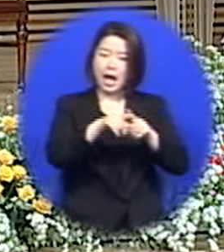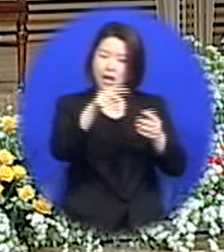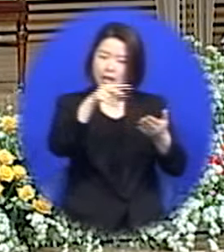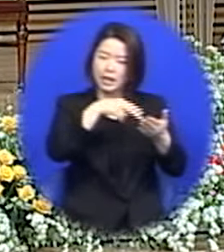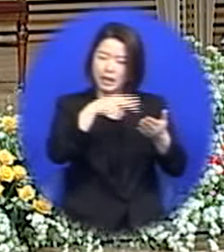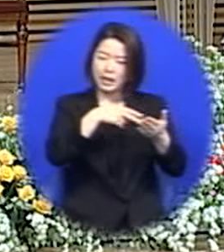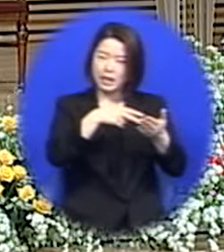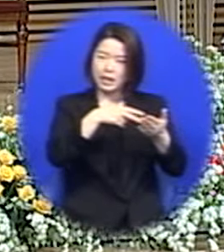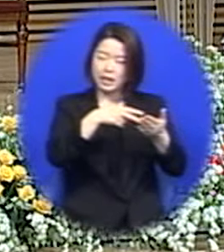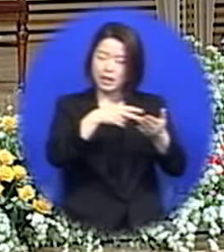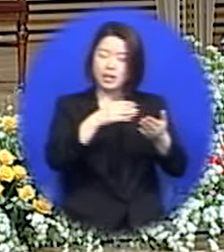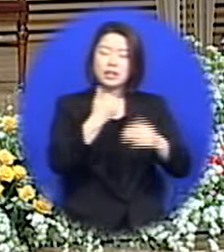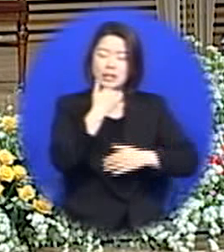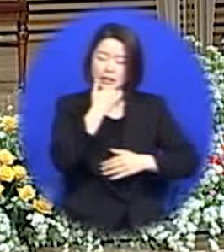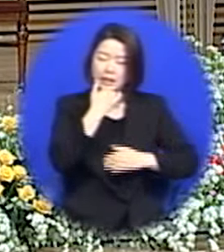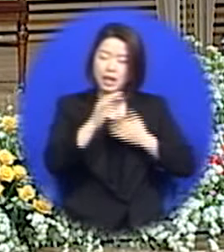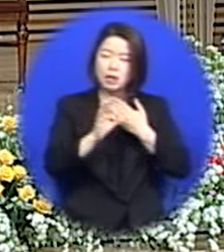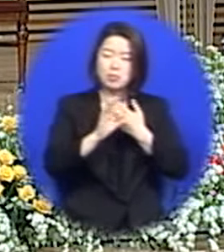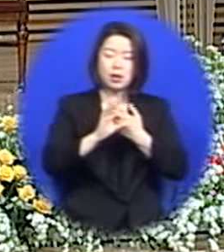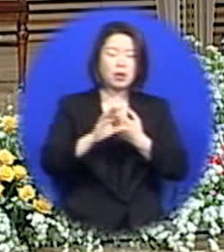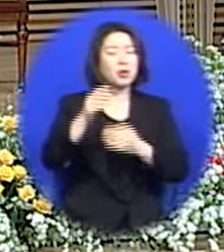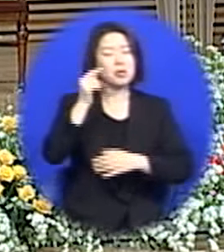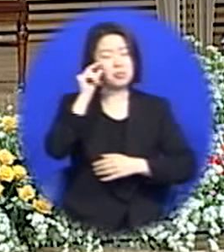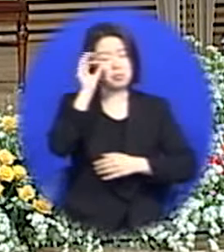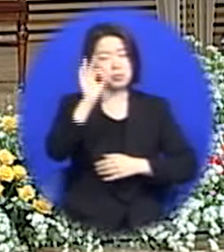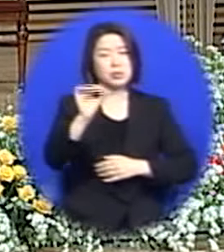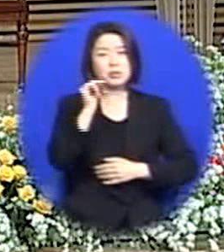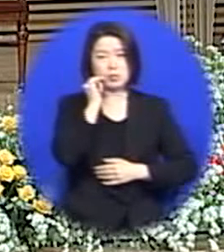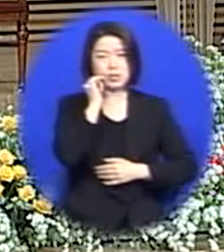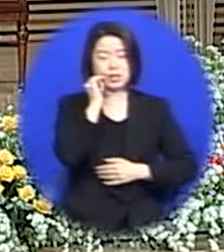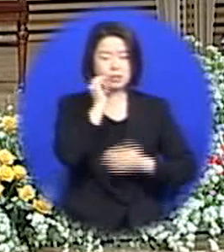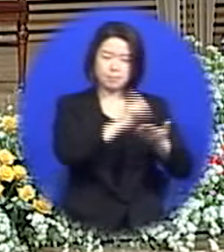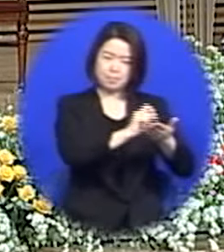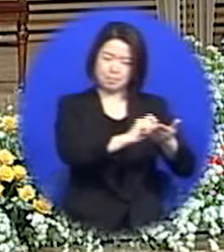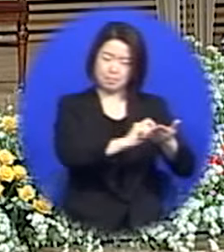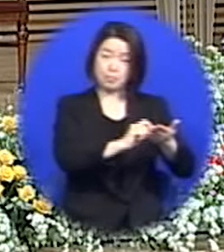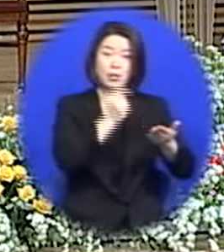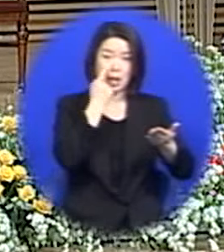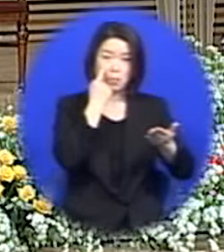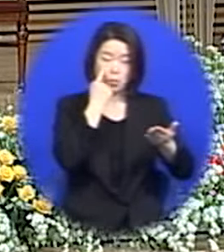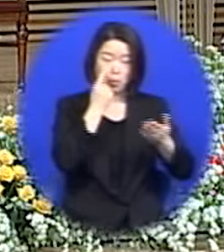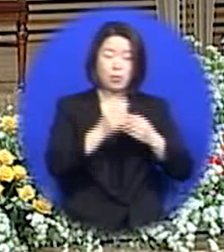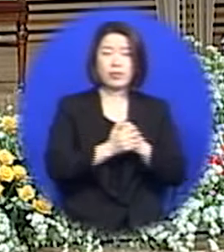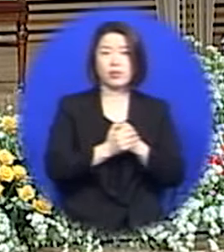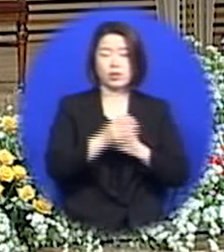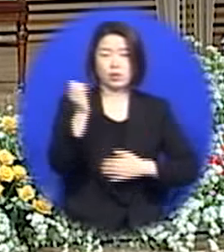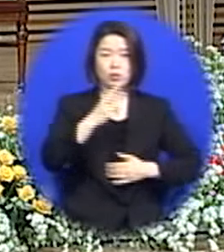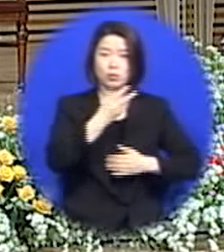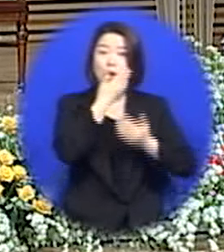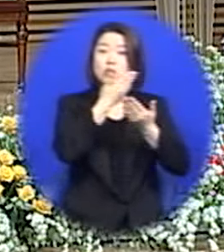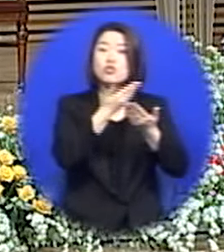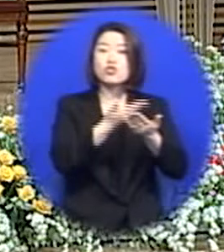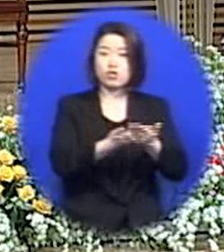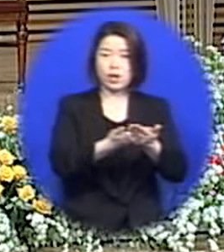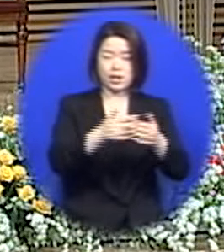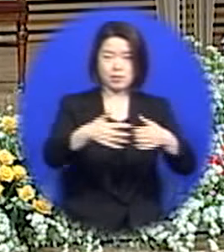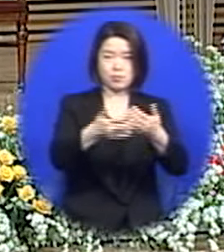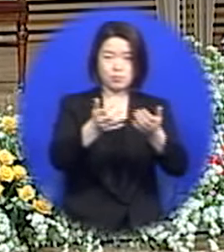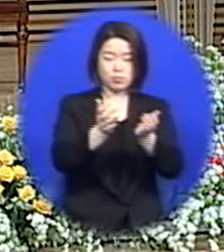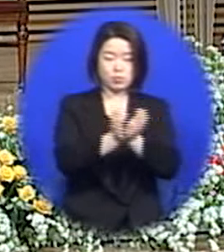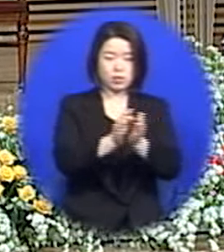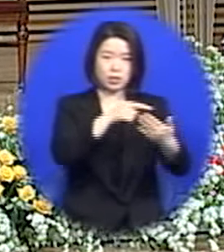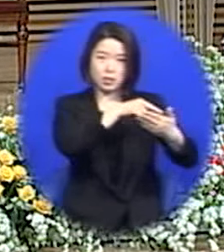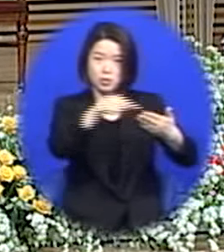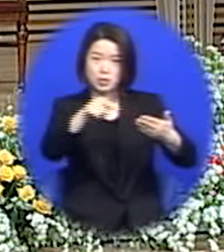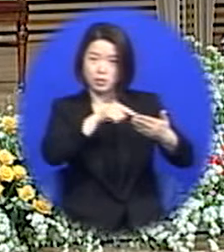한번은 으 메모도 하시고 그리고 아 또 중요한 점은 거기다가 즐겁기도 해